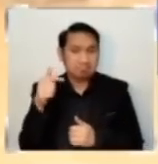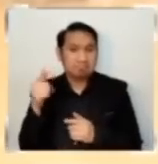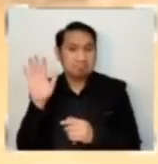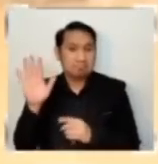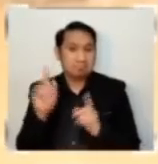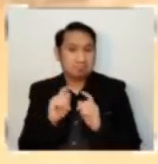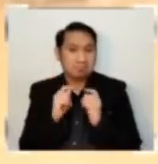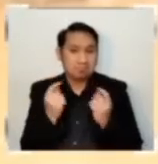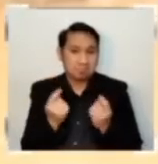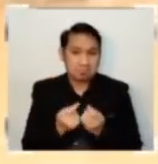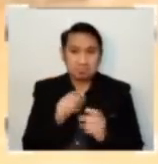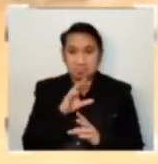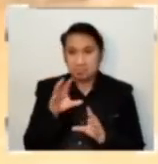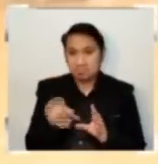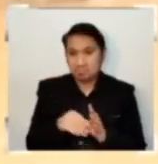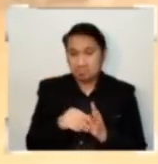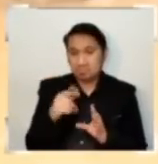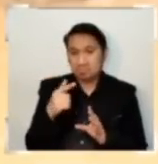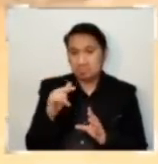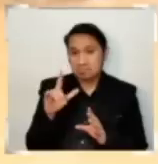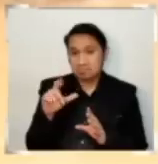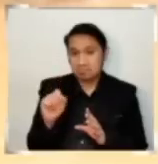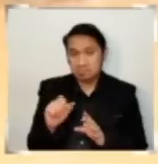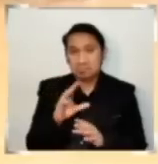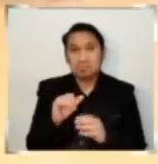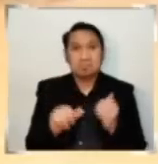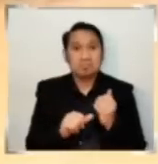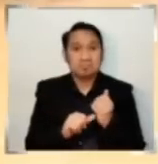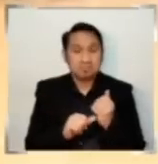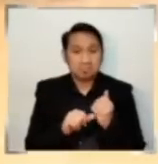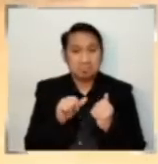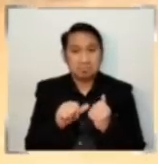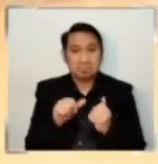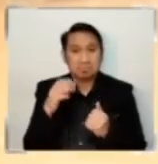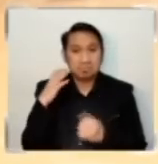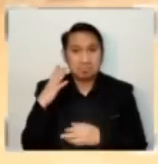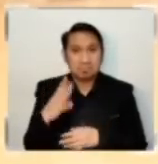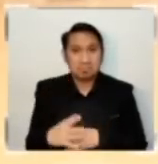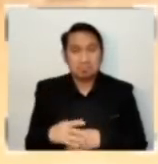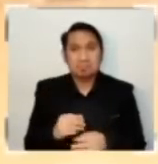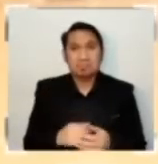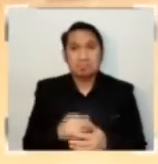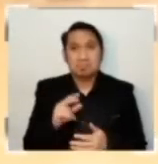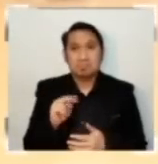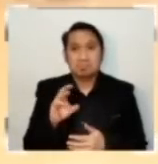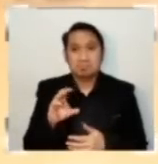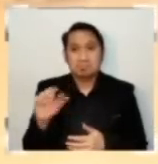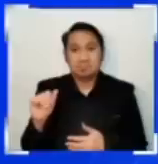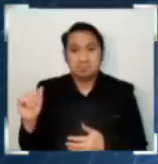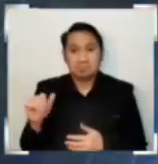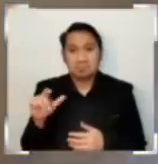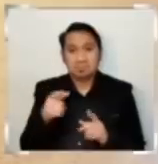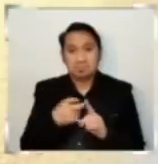Tenorio at kasalukuyan ding assistant coach ng Letran Knights ng NCAA.